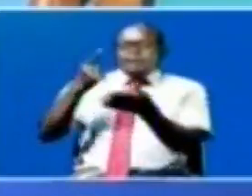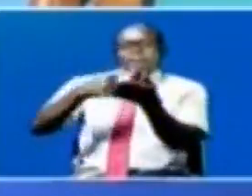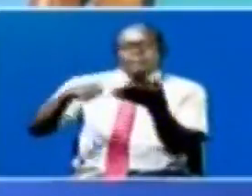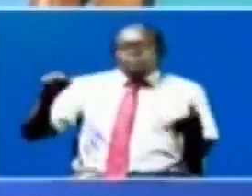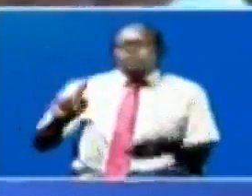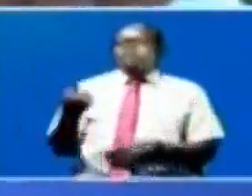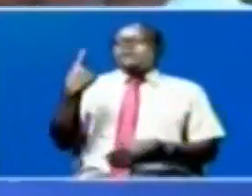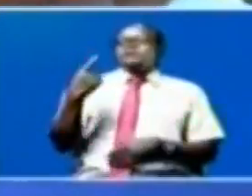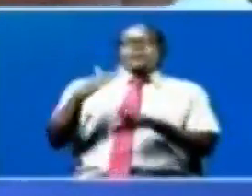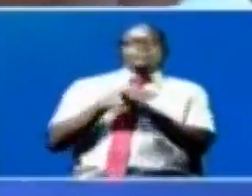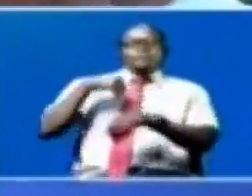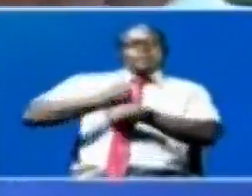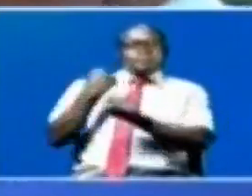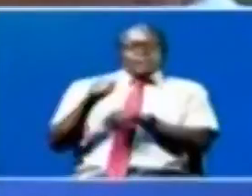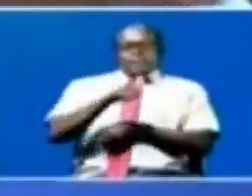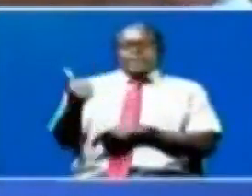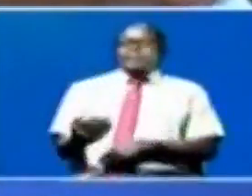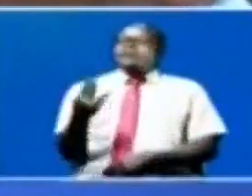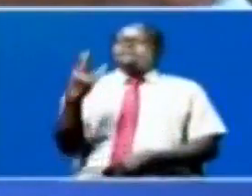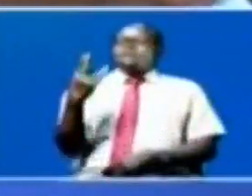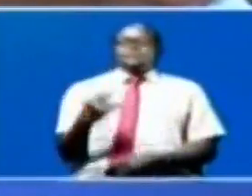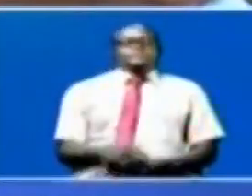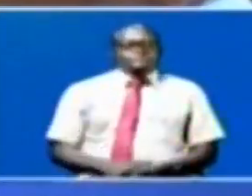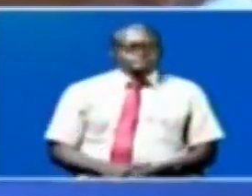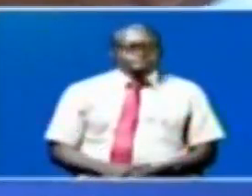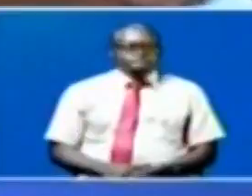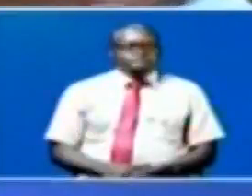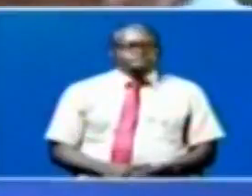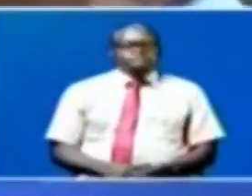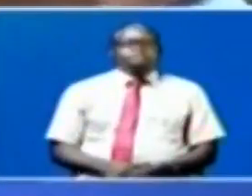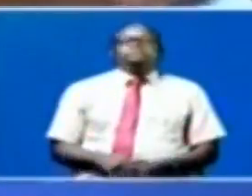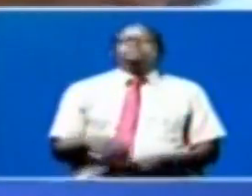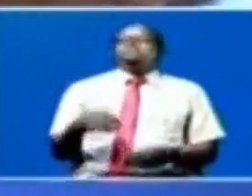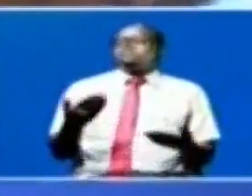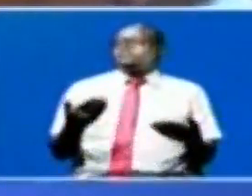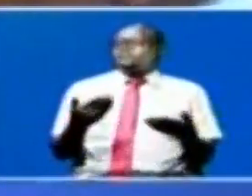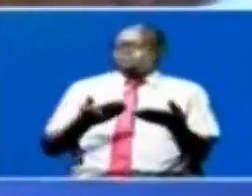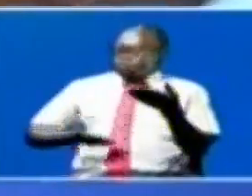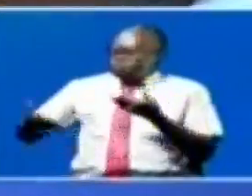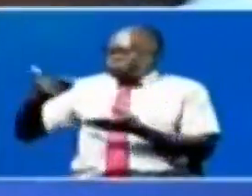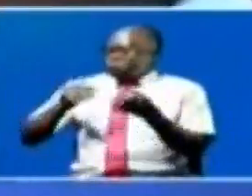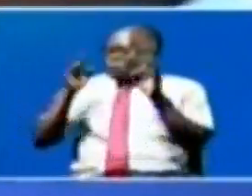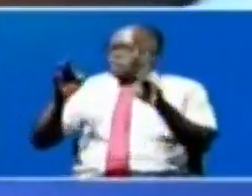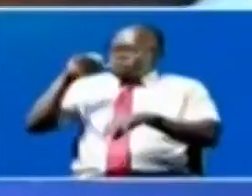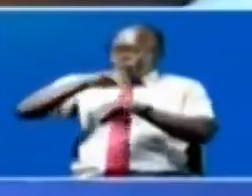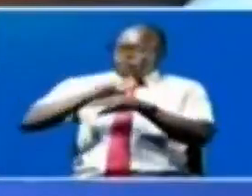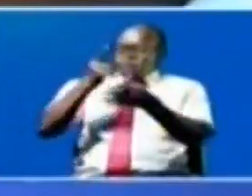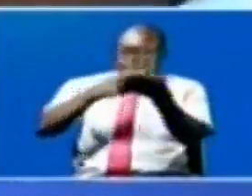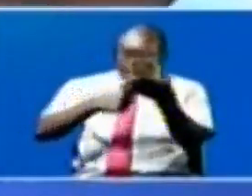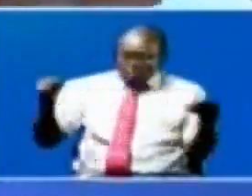lakini nagonga mwamba. Yaani bado nazungushwa. Kwa hiyo ina maana kwamba kama ningepata